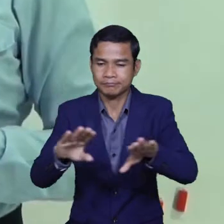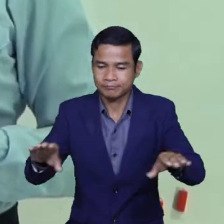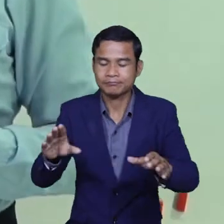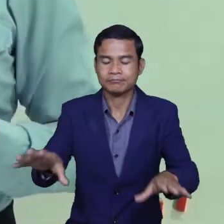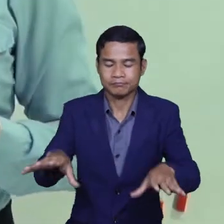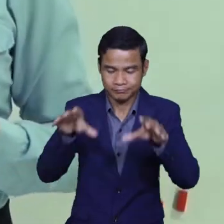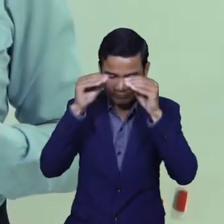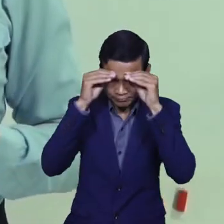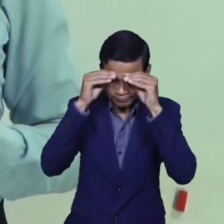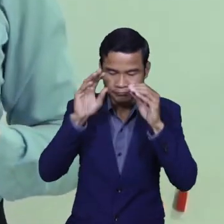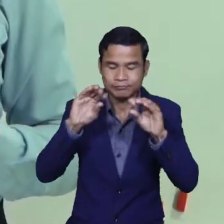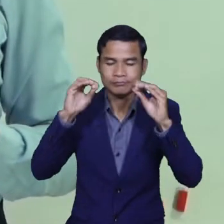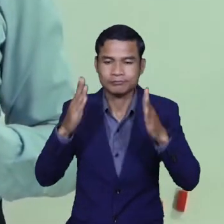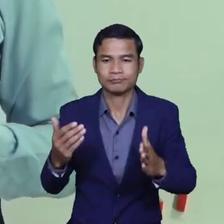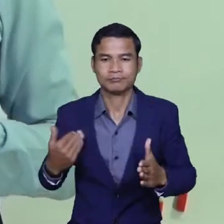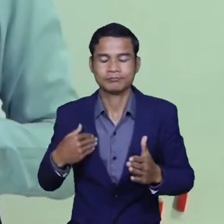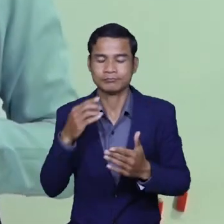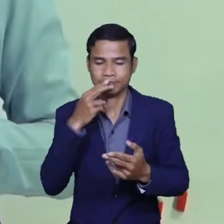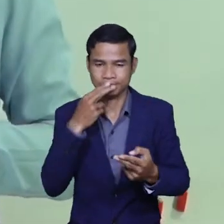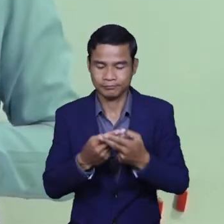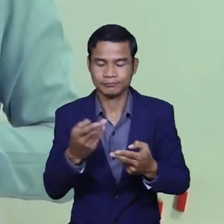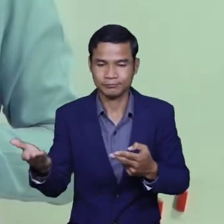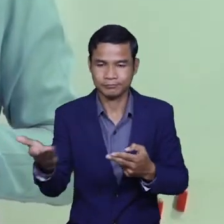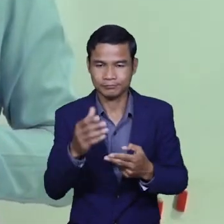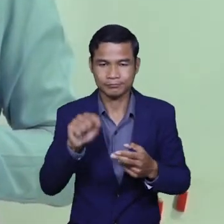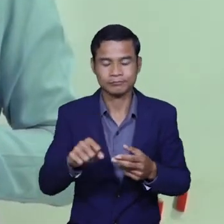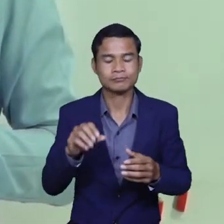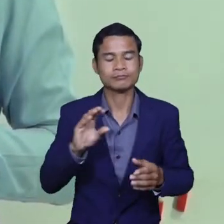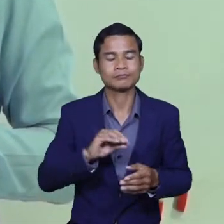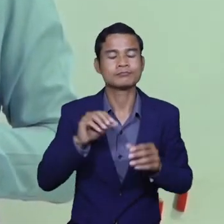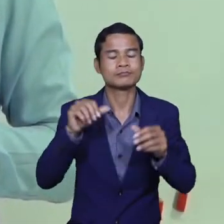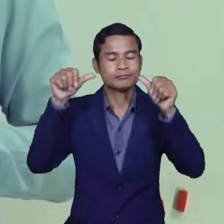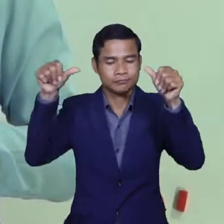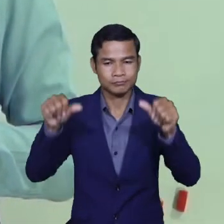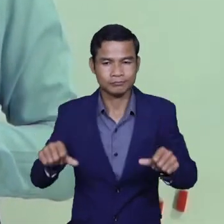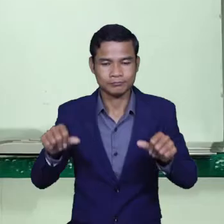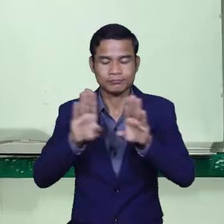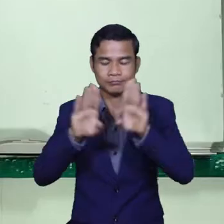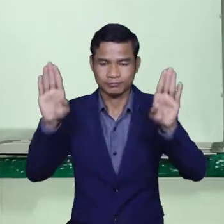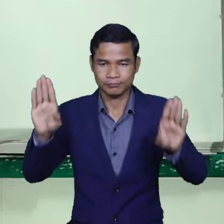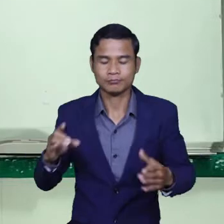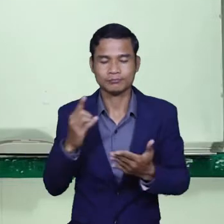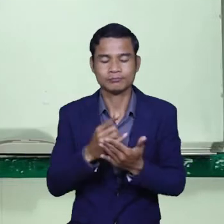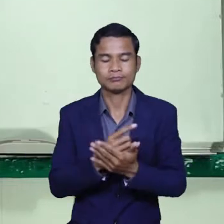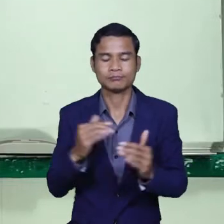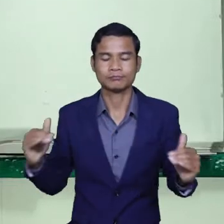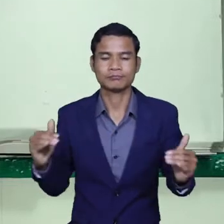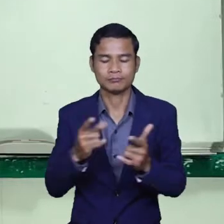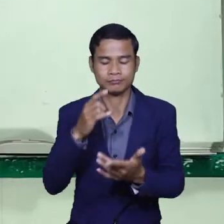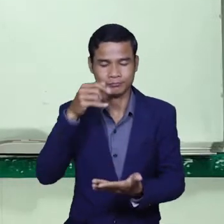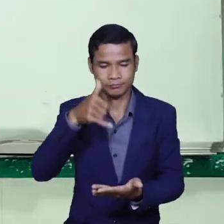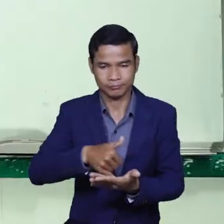គ្នាចាអញ្ចឹងអ្នកគ្រូនឹងមានចម្លើយរបស់កូនចាដើម្បីចាធ្វើជាចាខ្លឹមសារមេរៀនសង្ខេបនៅថ្ងៃ